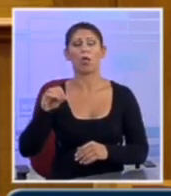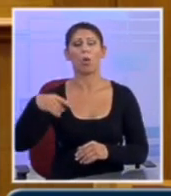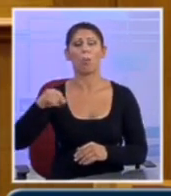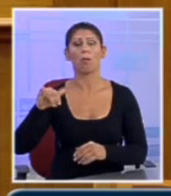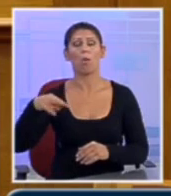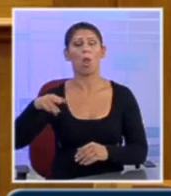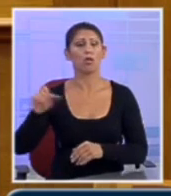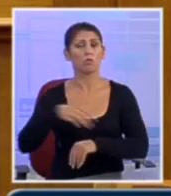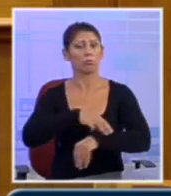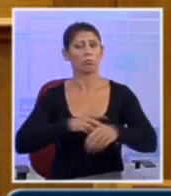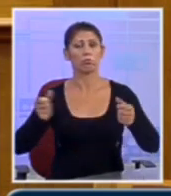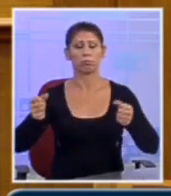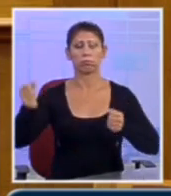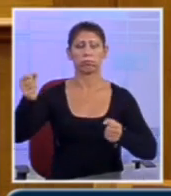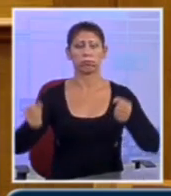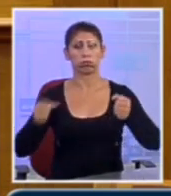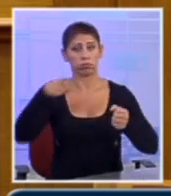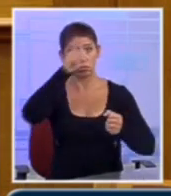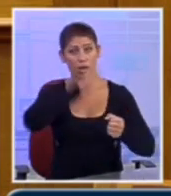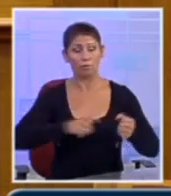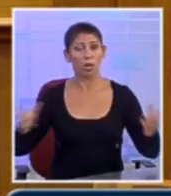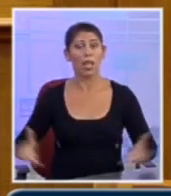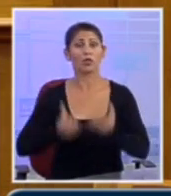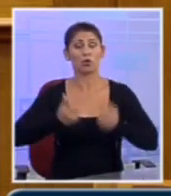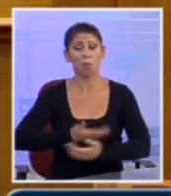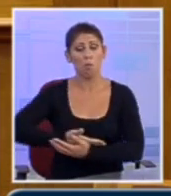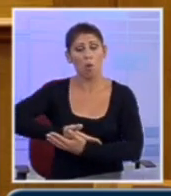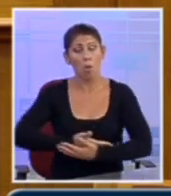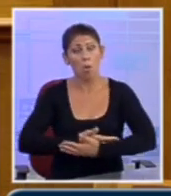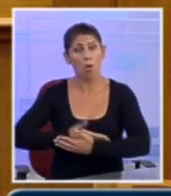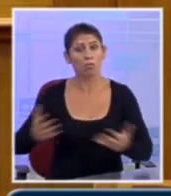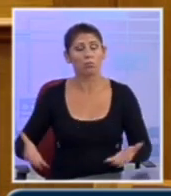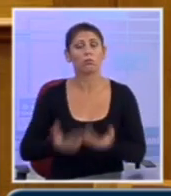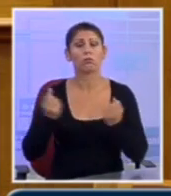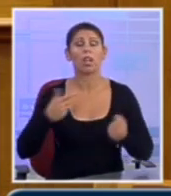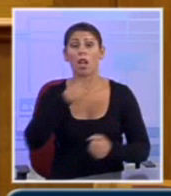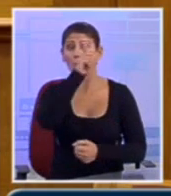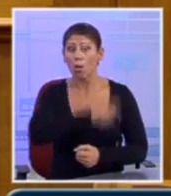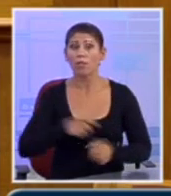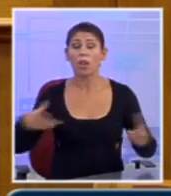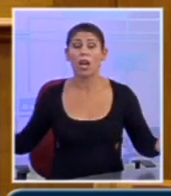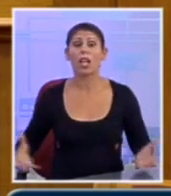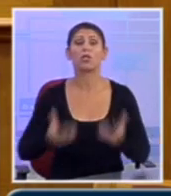σκάφους. Είναι αυτός που έσωσε μωρό παιδί, που έσωσε πολλές και